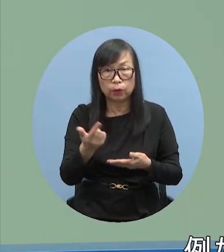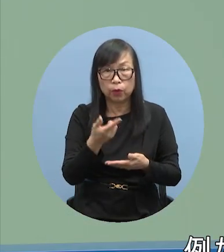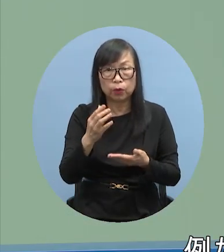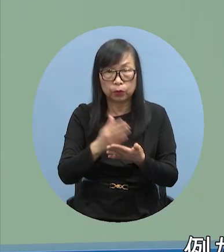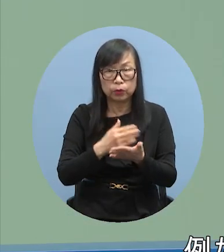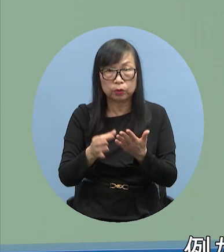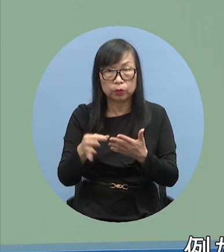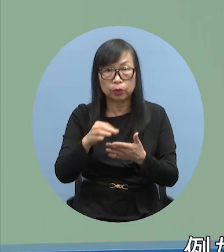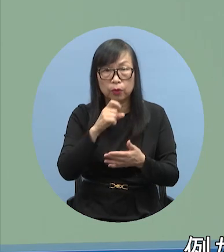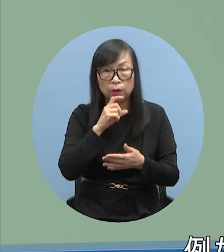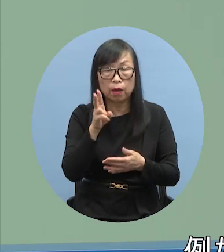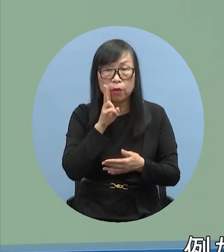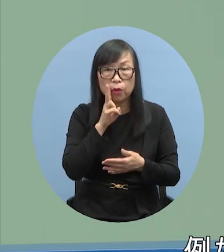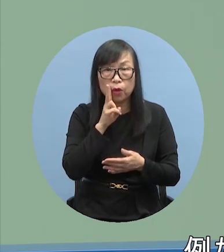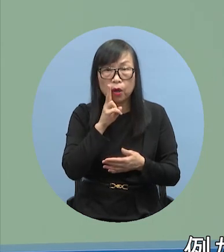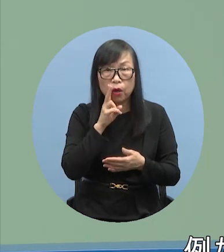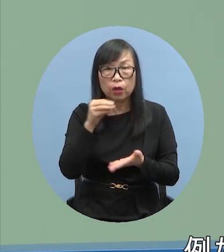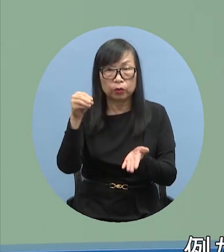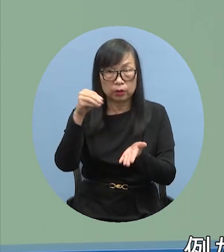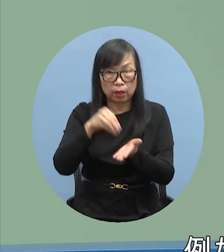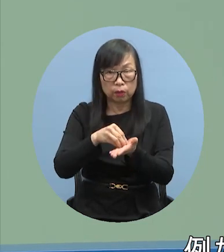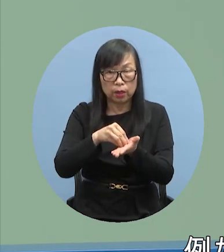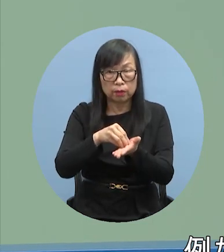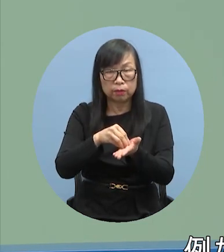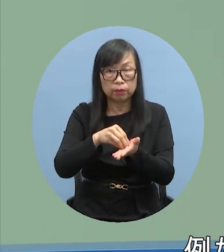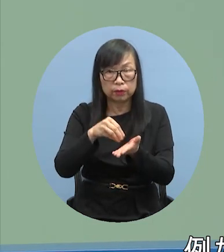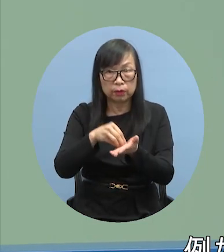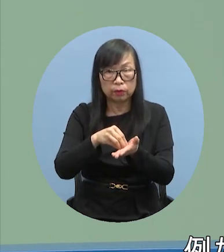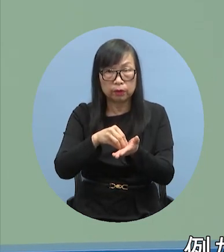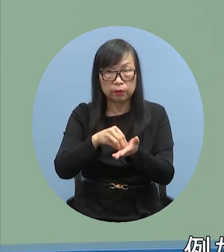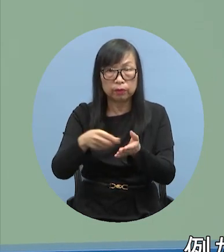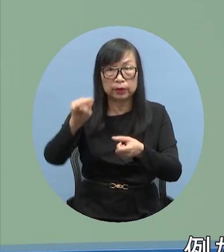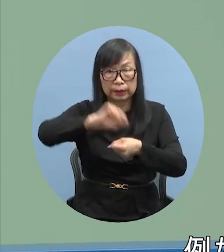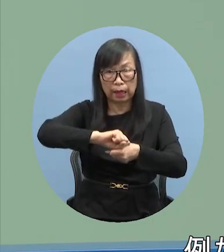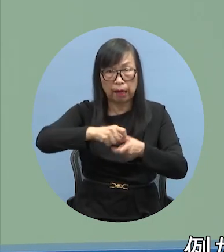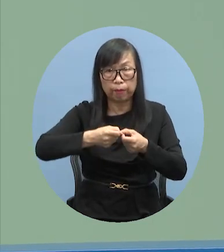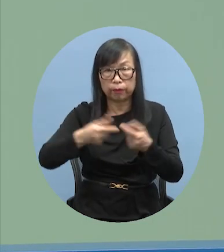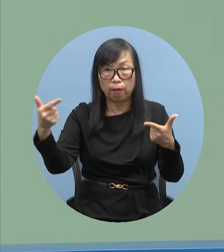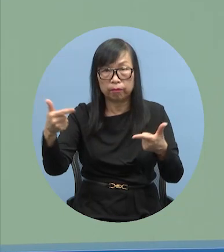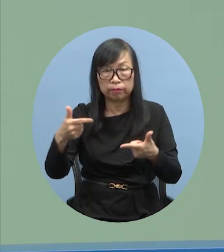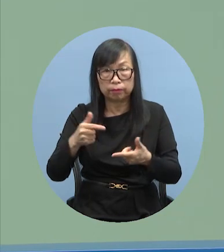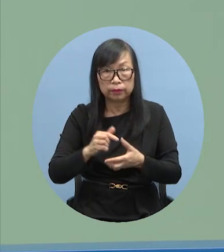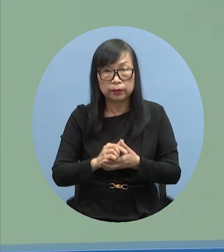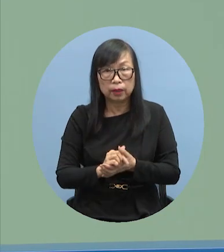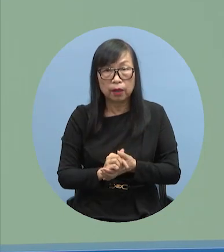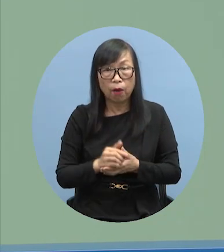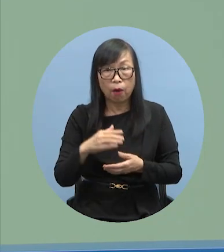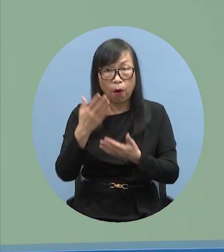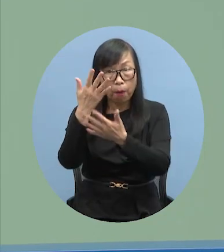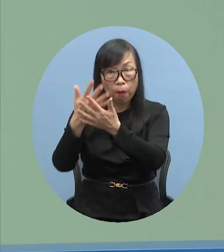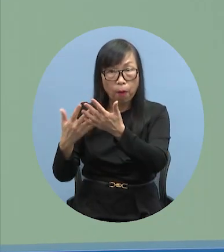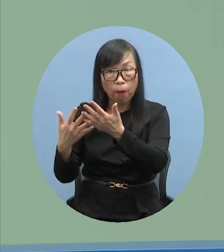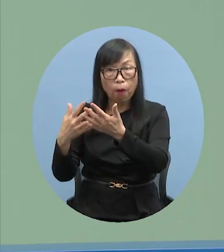如我將我嘅雷達咧係擴到好大嘅。我呢個網咧係擴